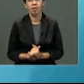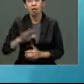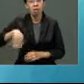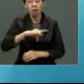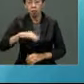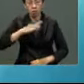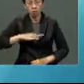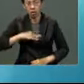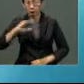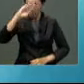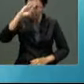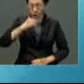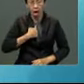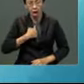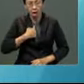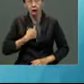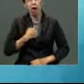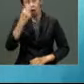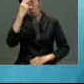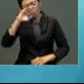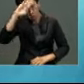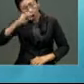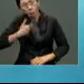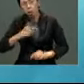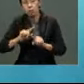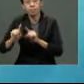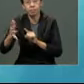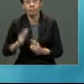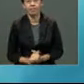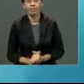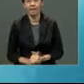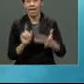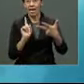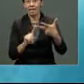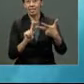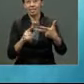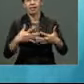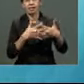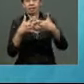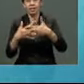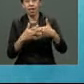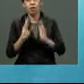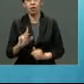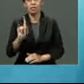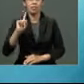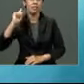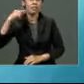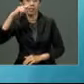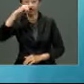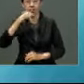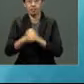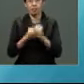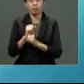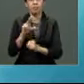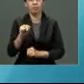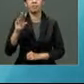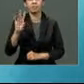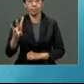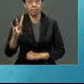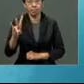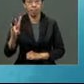าการนะครับอีกหนึ่งประเทศก็คือจากสหรัฐอเมริกาเป็นหญิงไทยอายุ37ปี